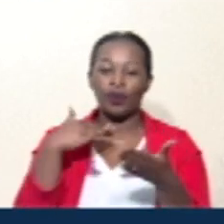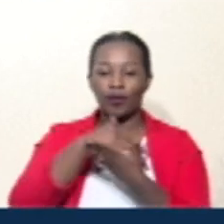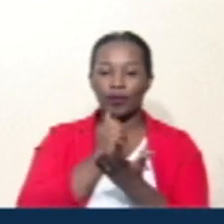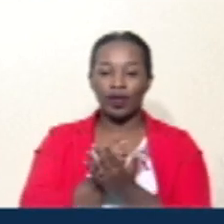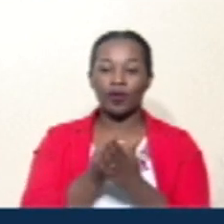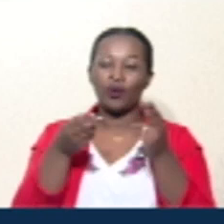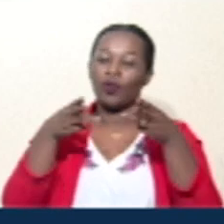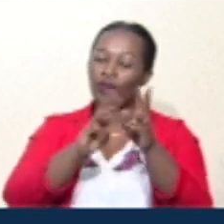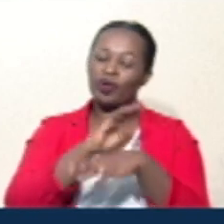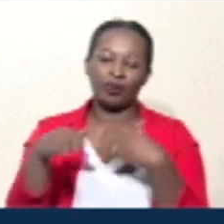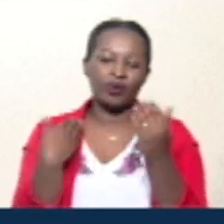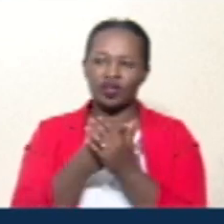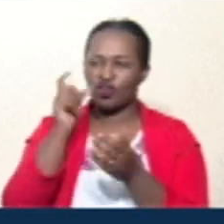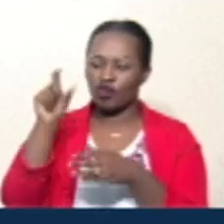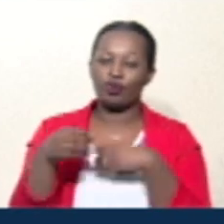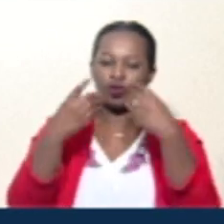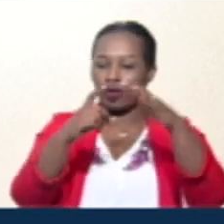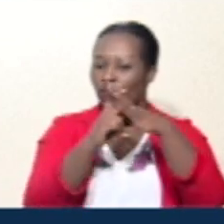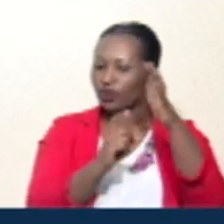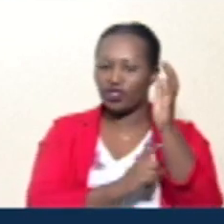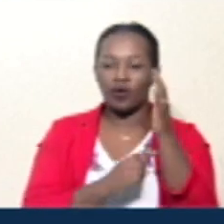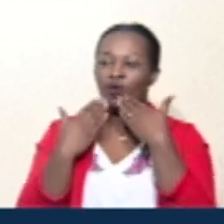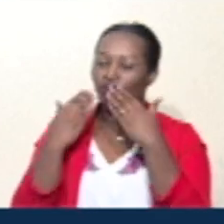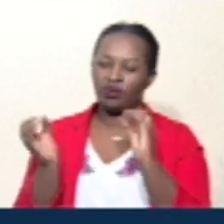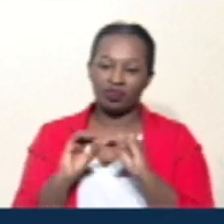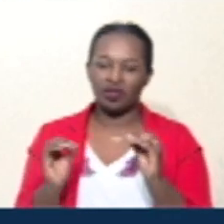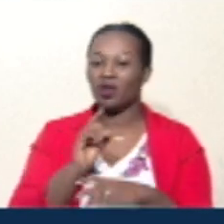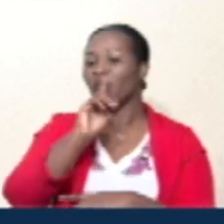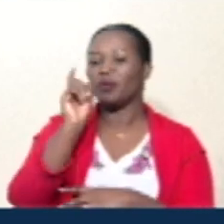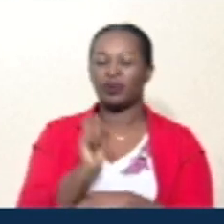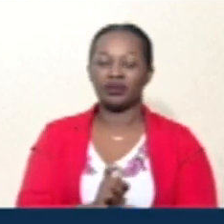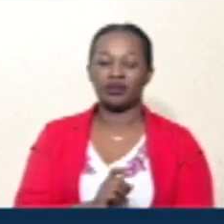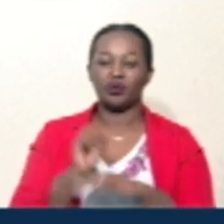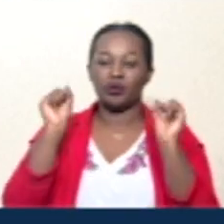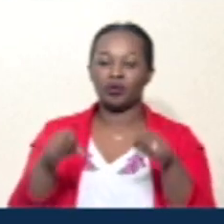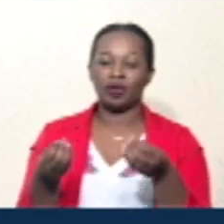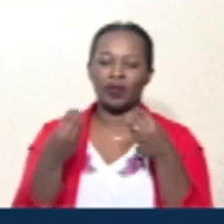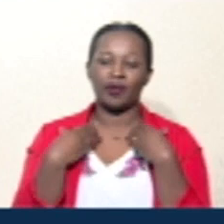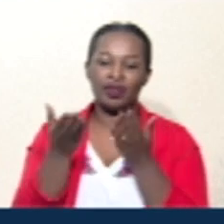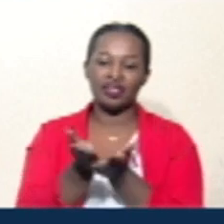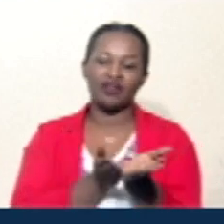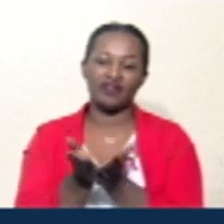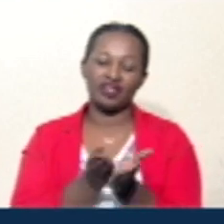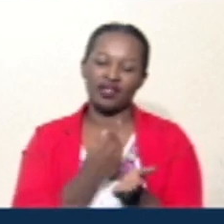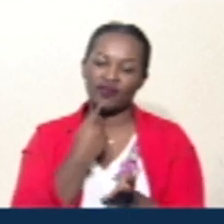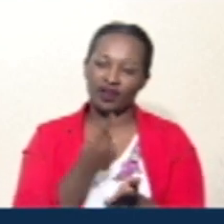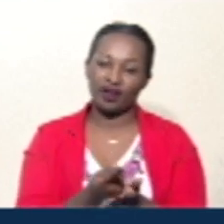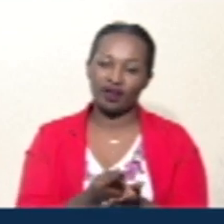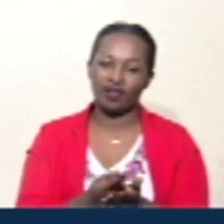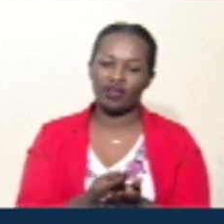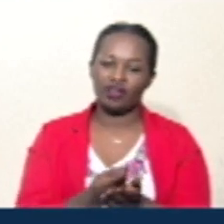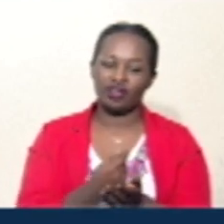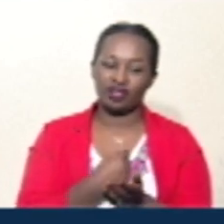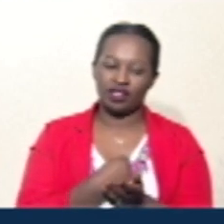kose ntabwo umuntu yaguhereza urugingo rugufasha ngo ubure kumuhereza ishimwe. Ubuze ushobora kumuha serivisi, uvuga ati hindurana umworozi reka